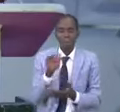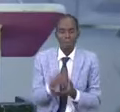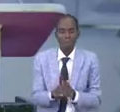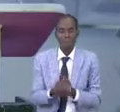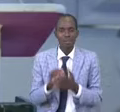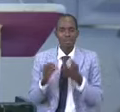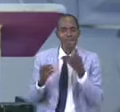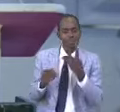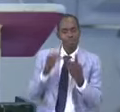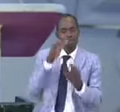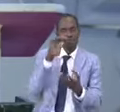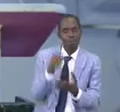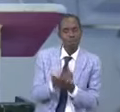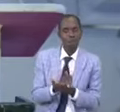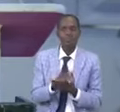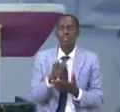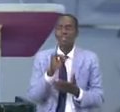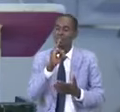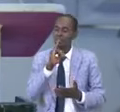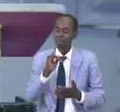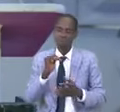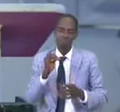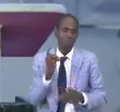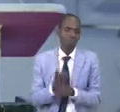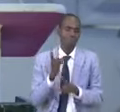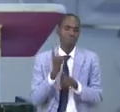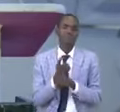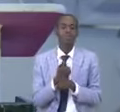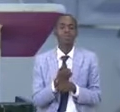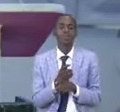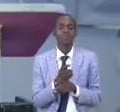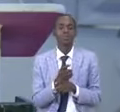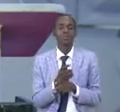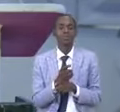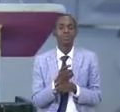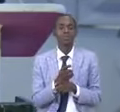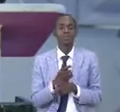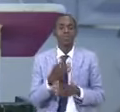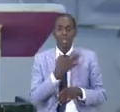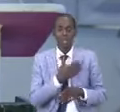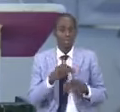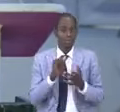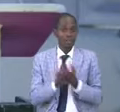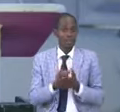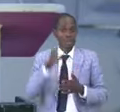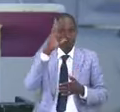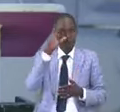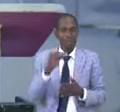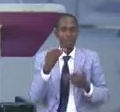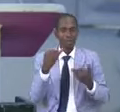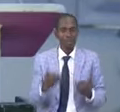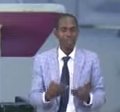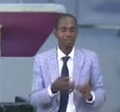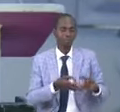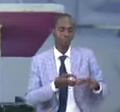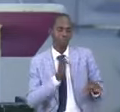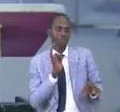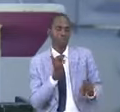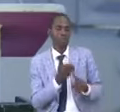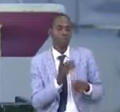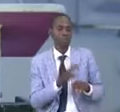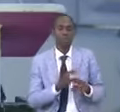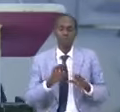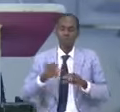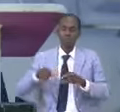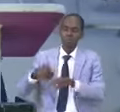c'était la seule raison alors il est fondé son ministère juste pour